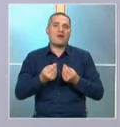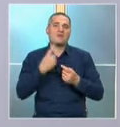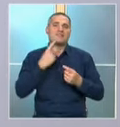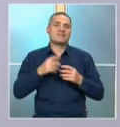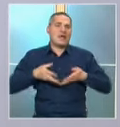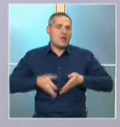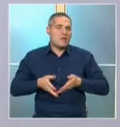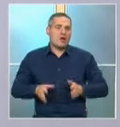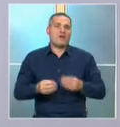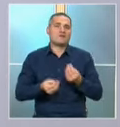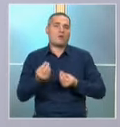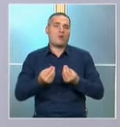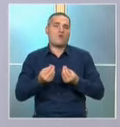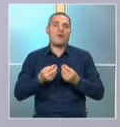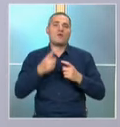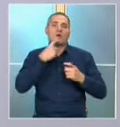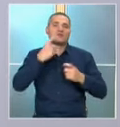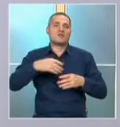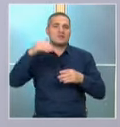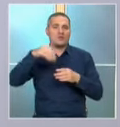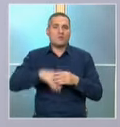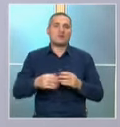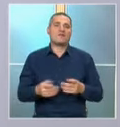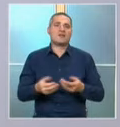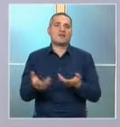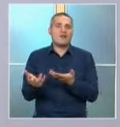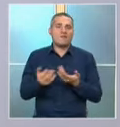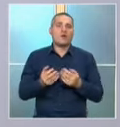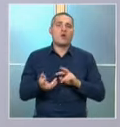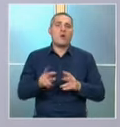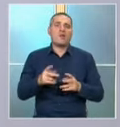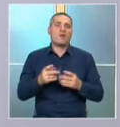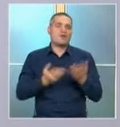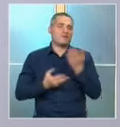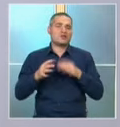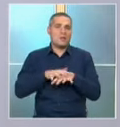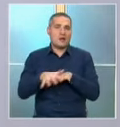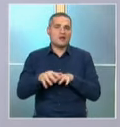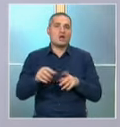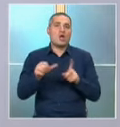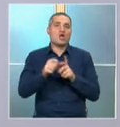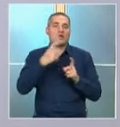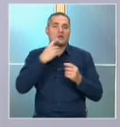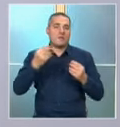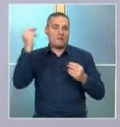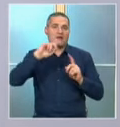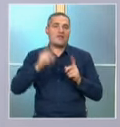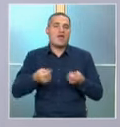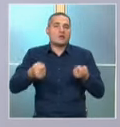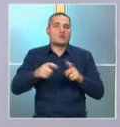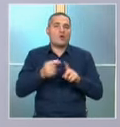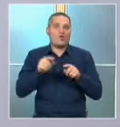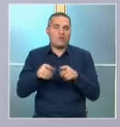страната, които с годините се задълбочават и водят до промени в училищната мрежа. Югозападна България не е изключение от тази